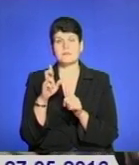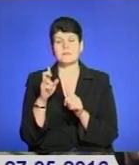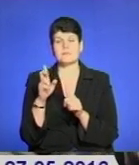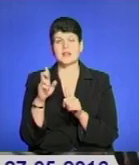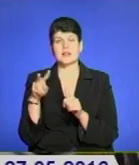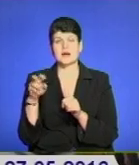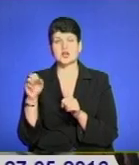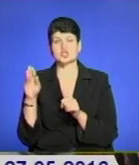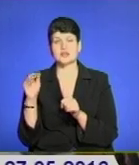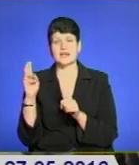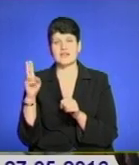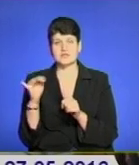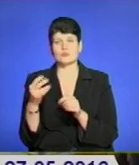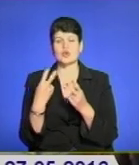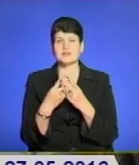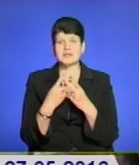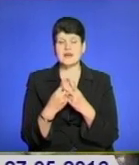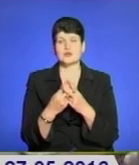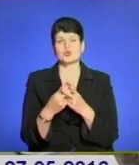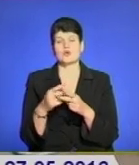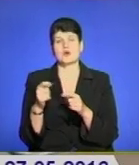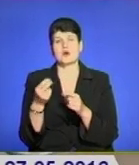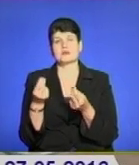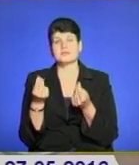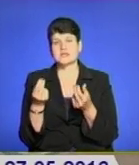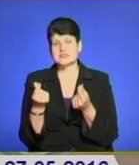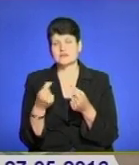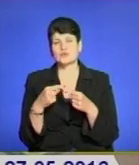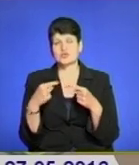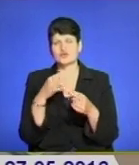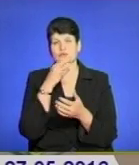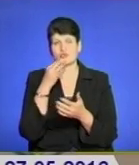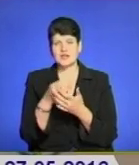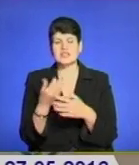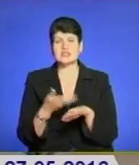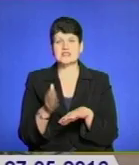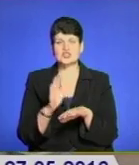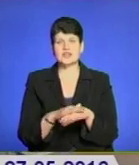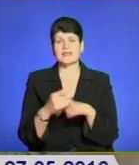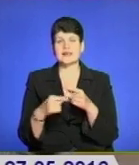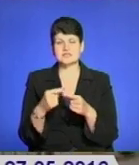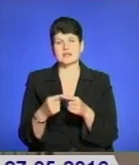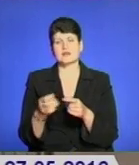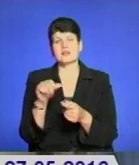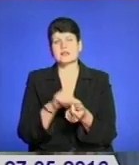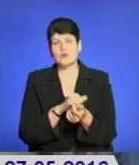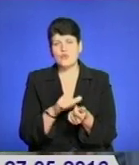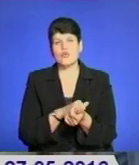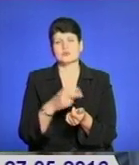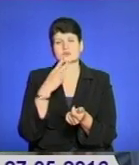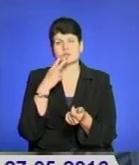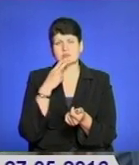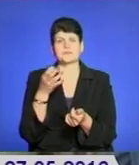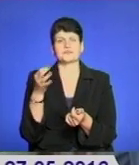Про кримінальну, адміністративну та цивільно-правову відповідальність неповнолітніх, тяжкі наслідки вживання алкоголю, наркотиків та шкоду